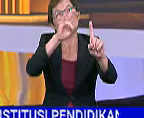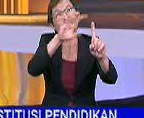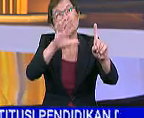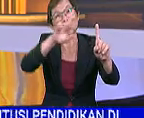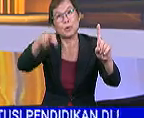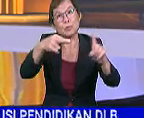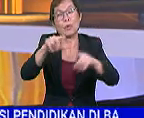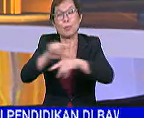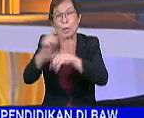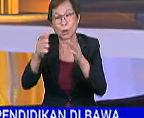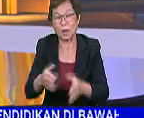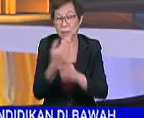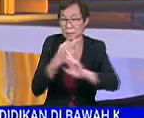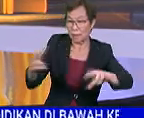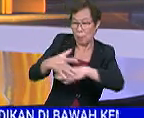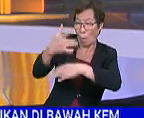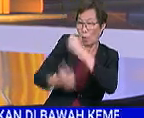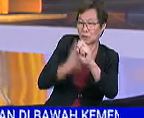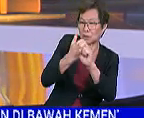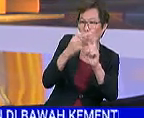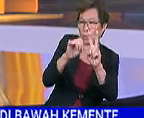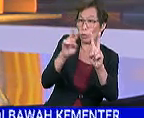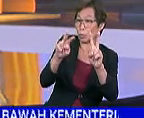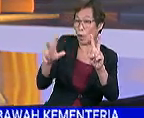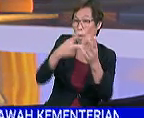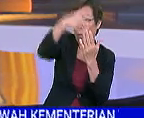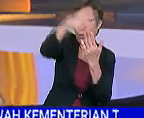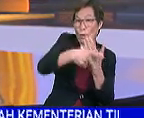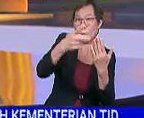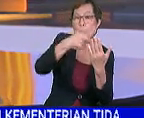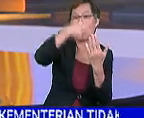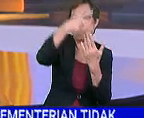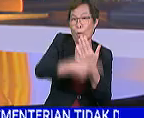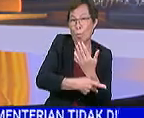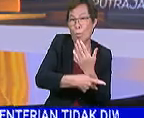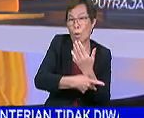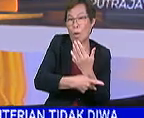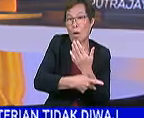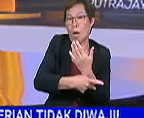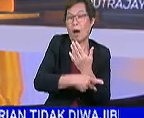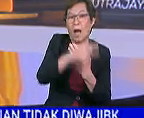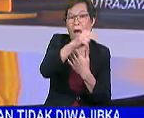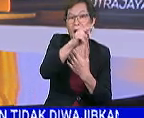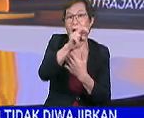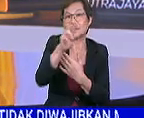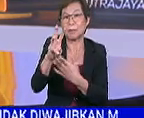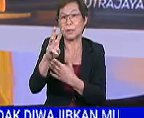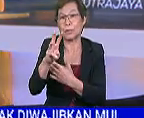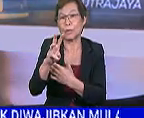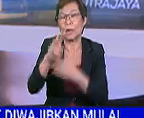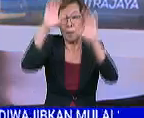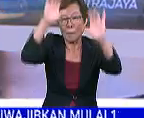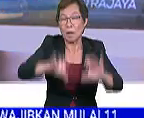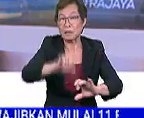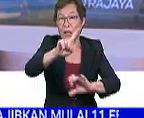r000 pengguna apabila siap pada awal tahun hadapan projek bawah program nonrevenue water nrw nasional pendekatan satu